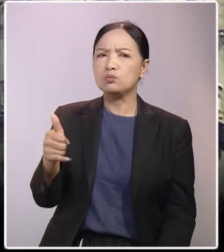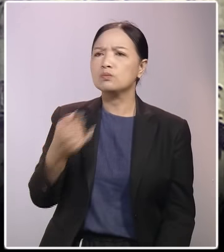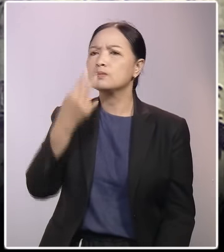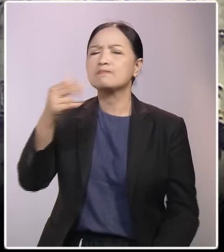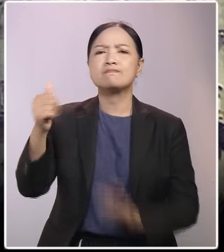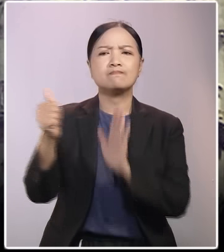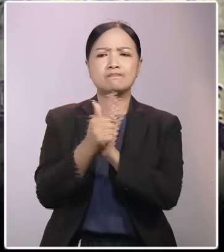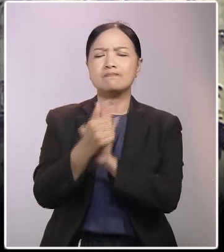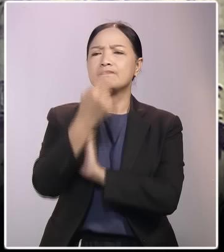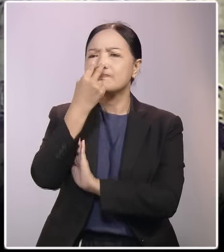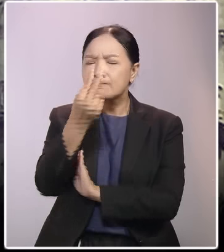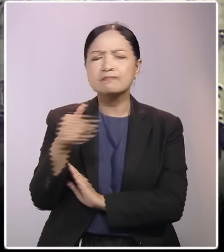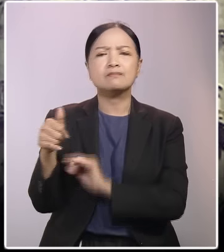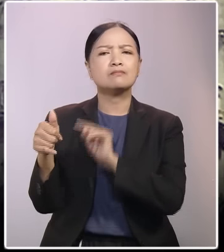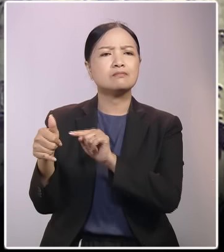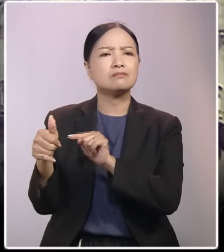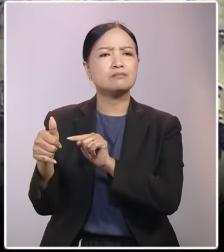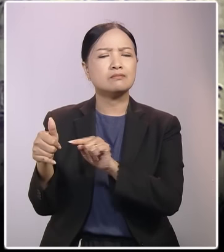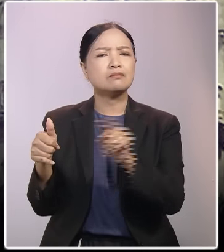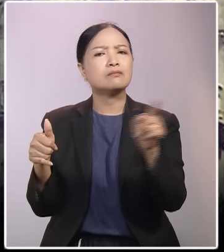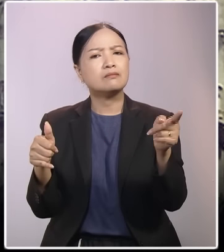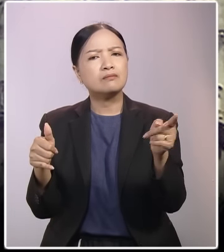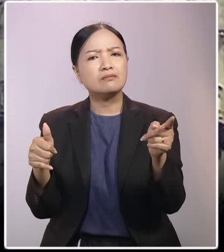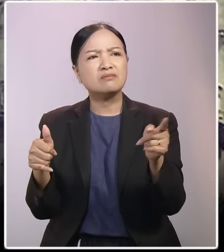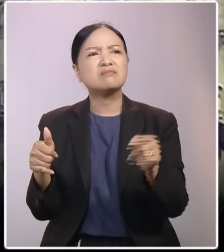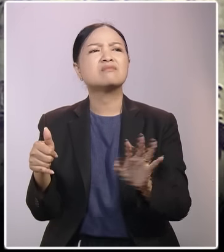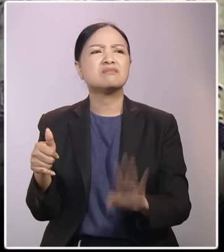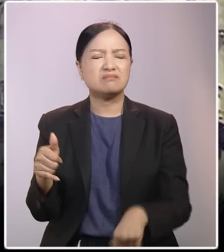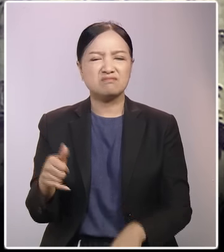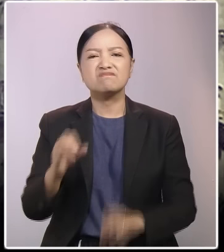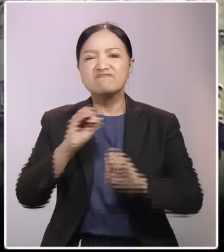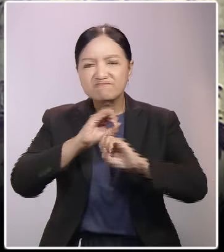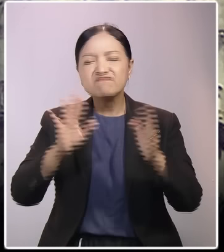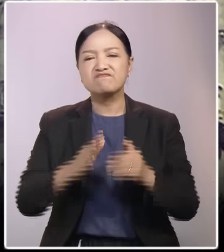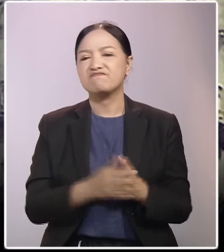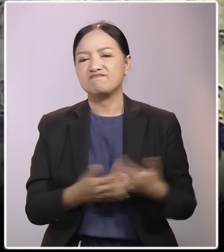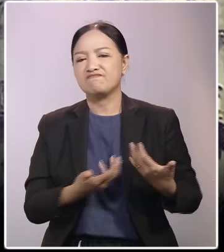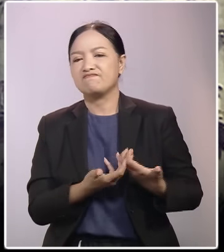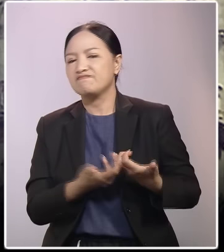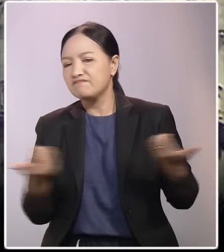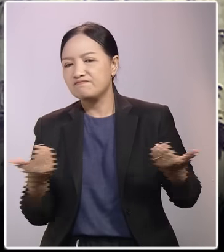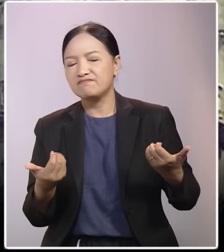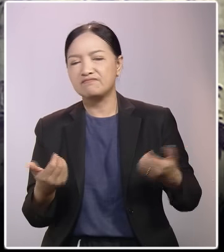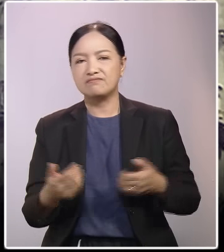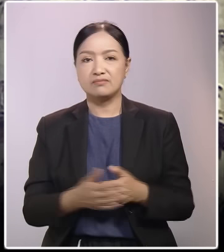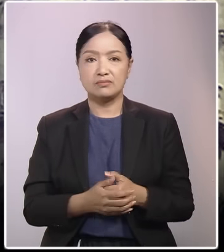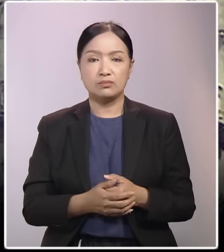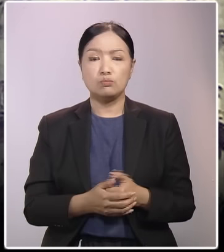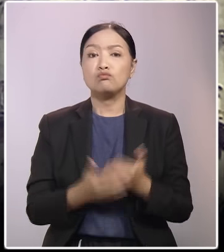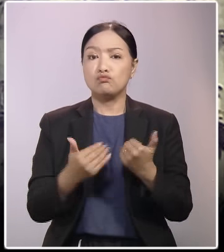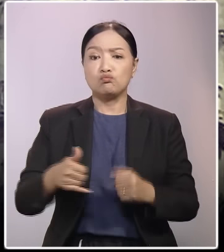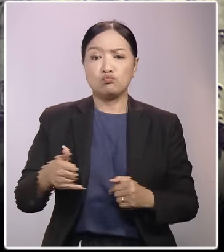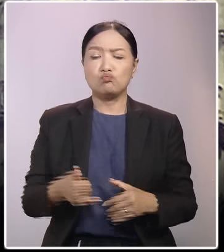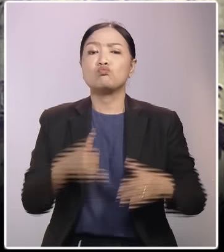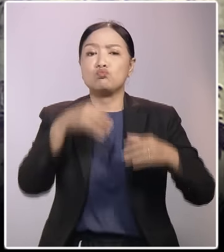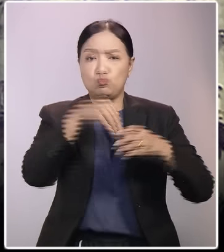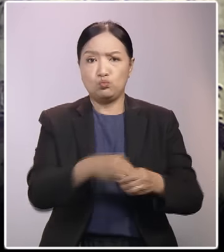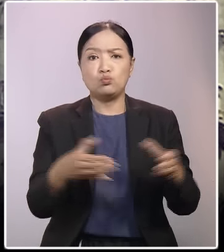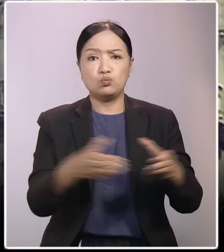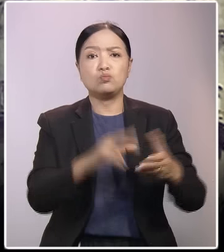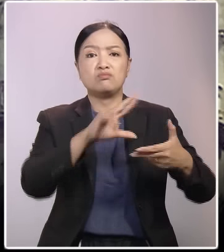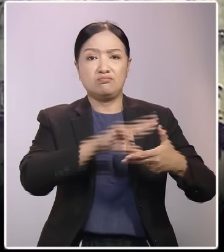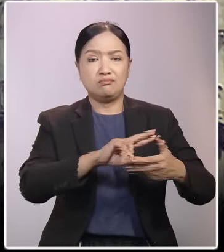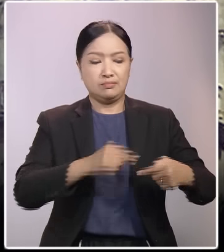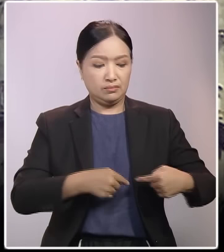เห็นอยู่นะคุณผู้ชมเพราะเชัดเจนค่ะว่าแยกกับบิ๊กป้อมชัดๆแล้วแม้ตัวอยู่กับทางพลังประชารัฐแต่